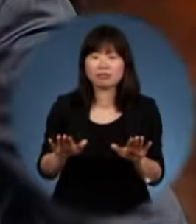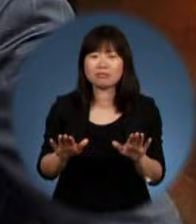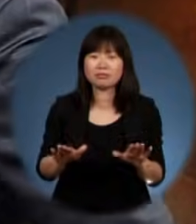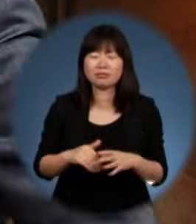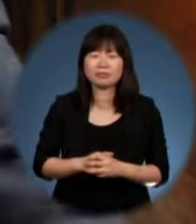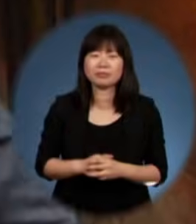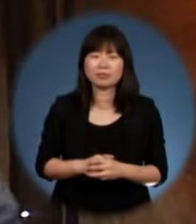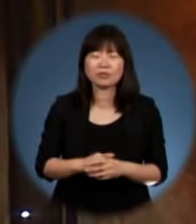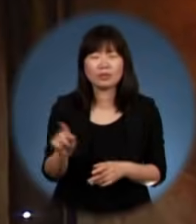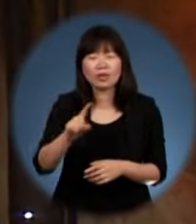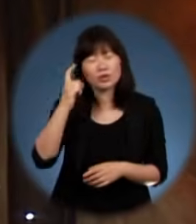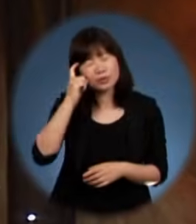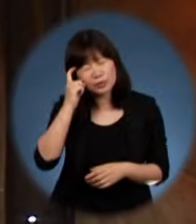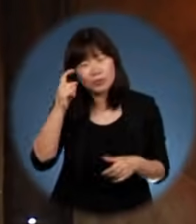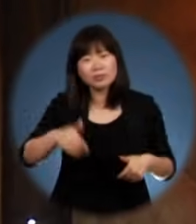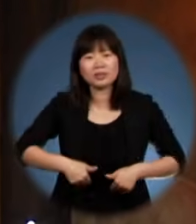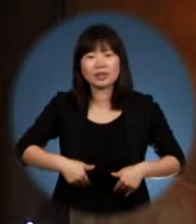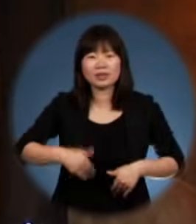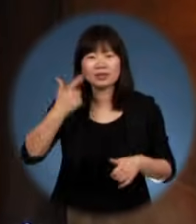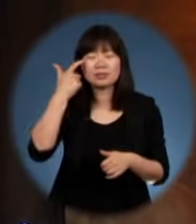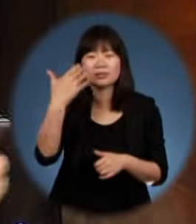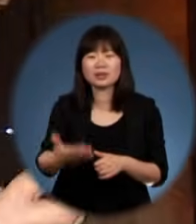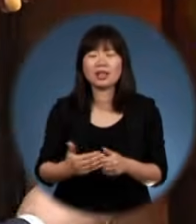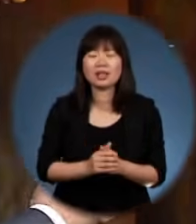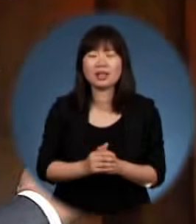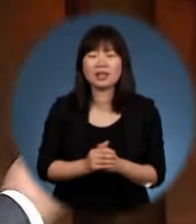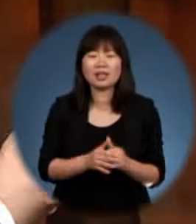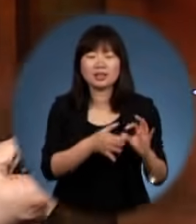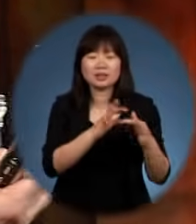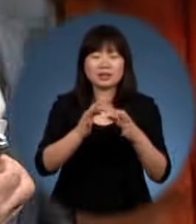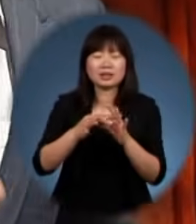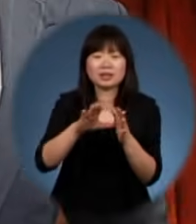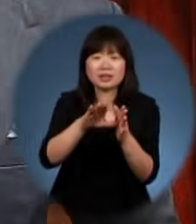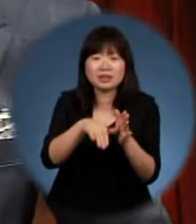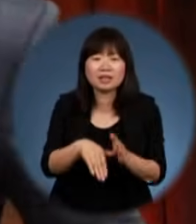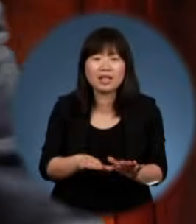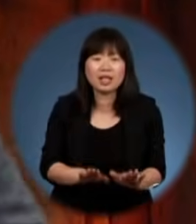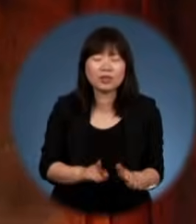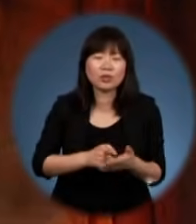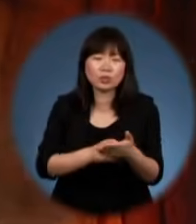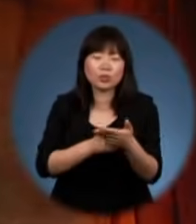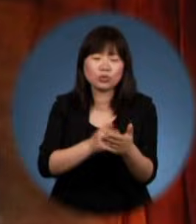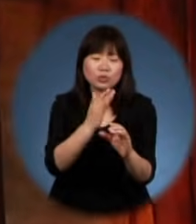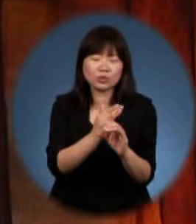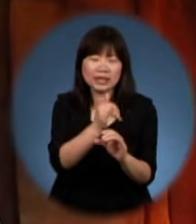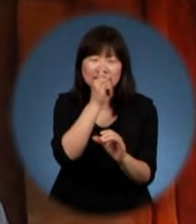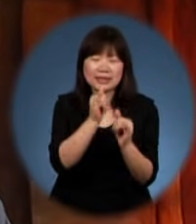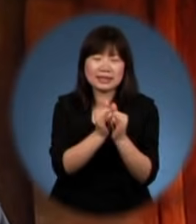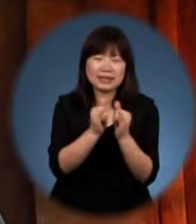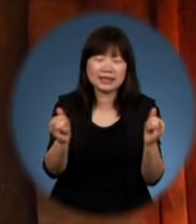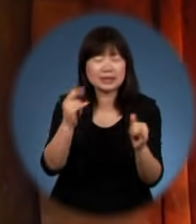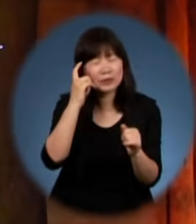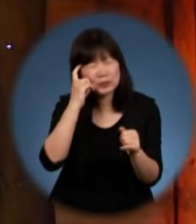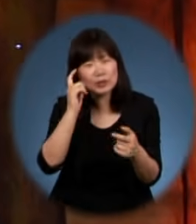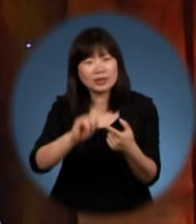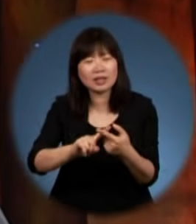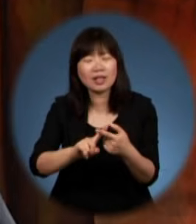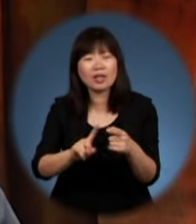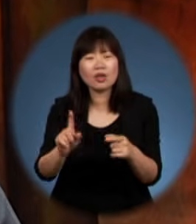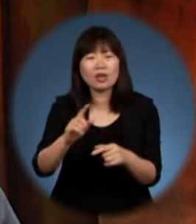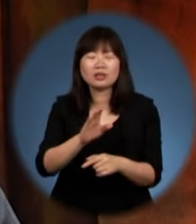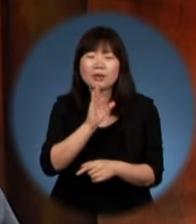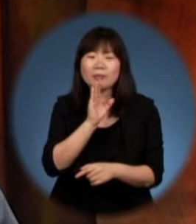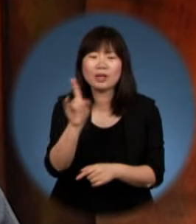무엇을 수퍼 해야될까요 그리스 시대의 요구되어 떤 인간의 숙고의 대상은 과연